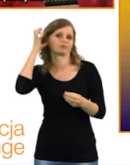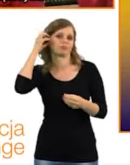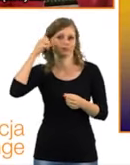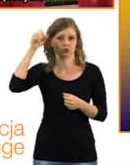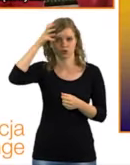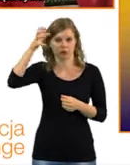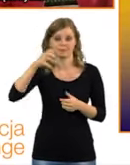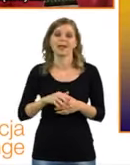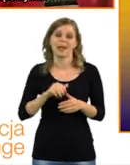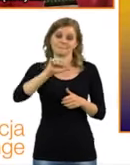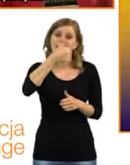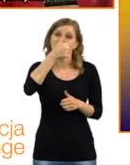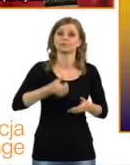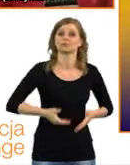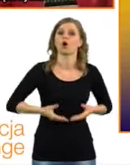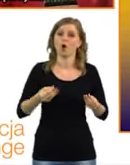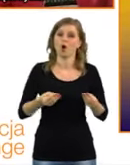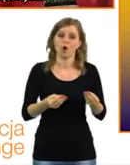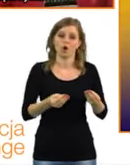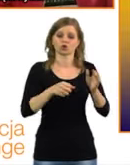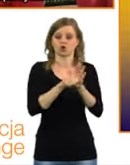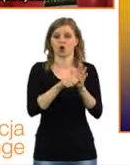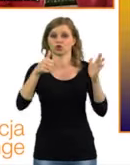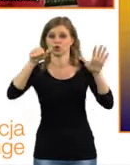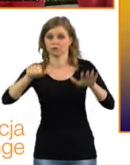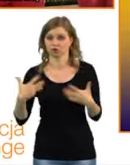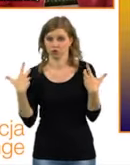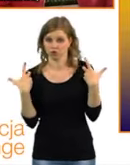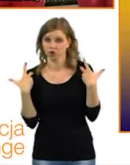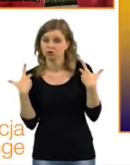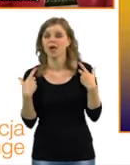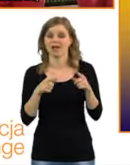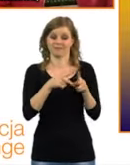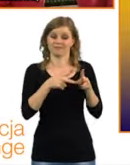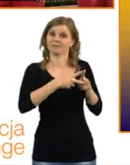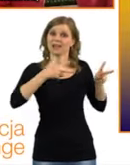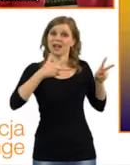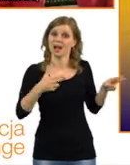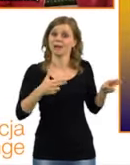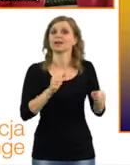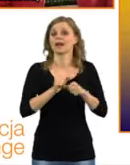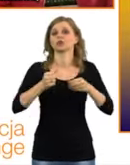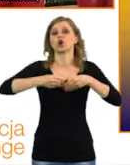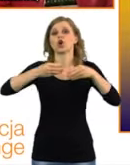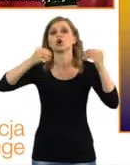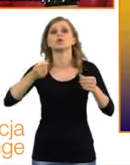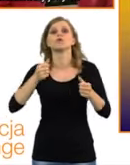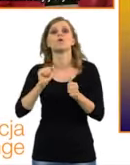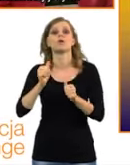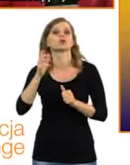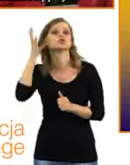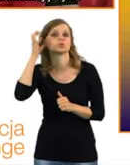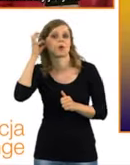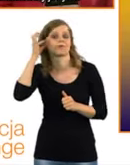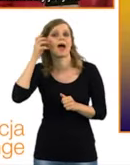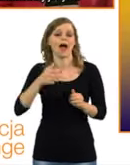Pierwszy to okres od urodzenia do 6 miesiąca życia. W tym okresie rozwijają się funkcje słuchowe,